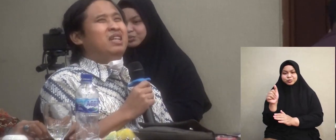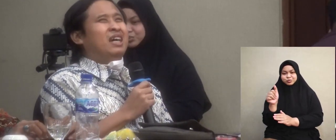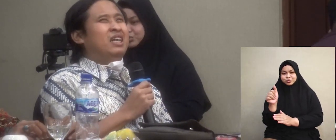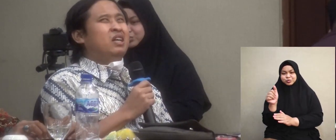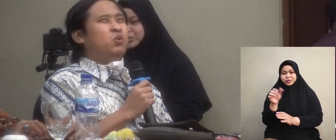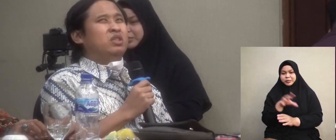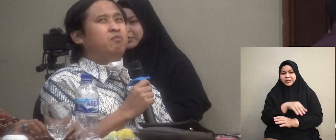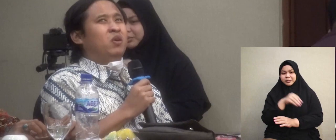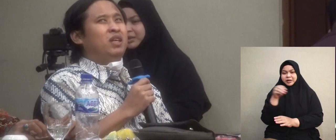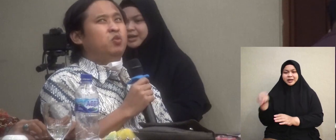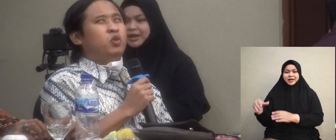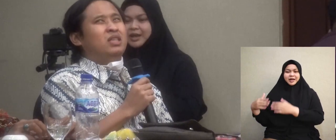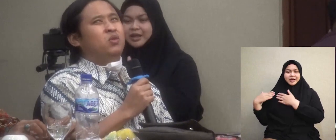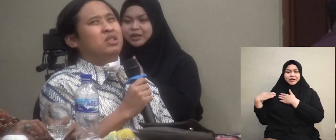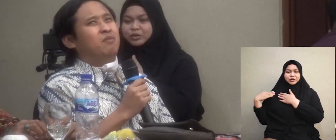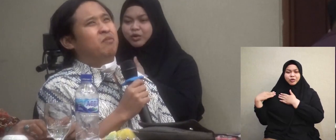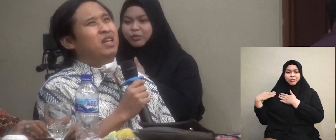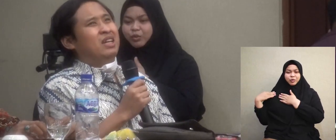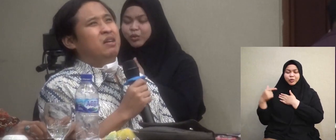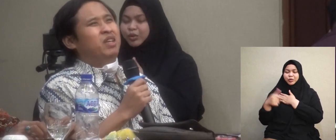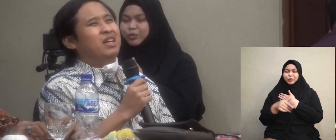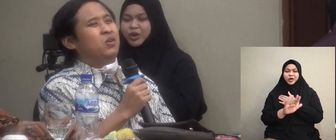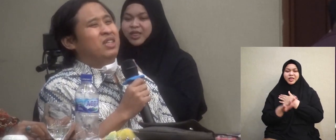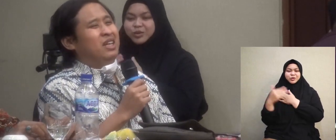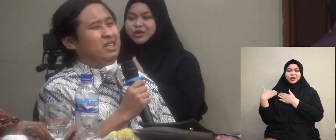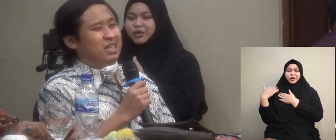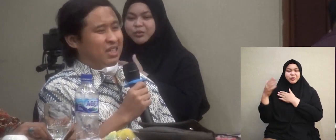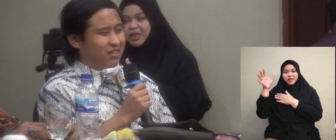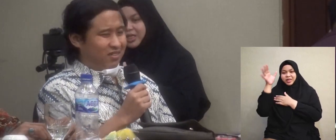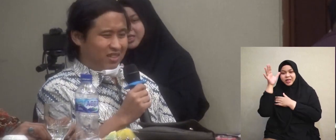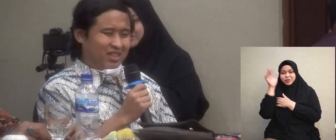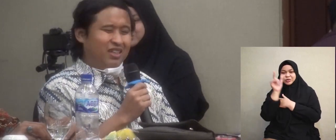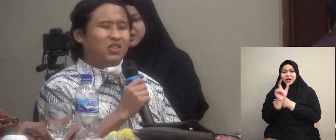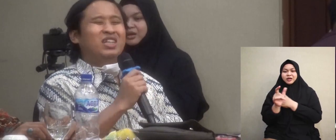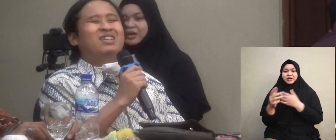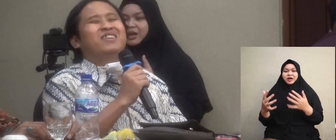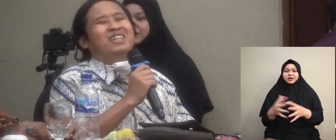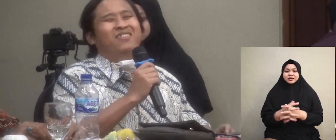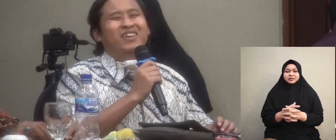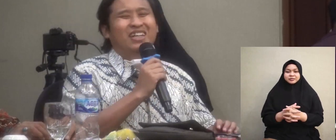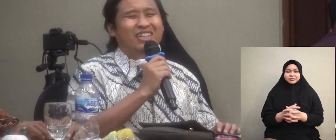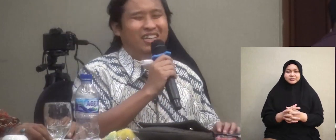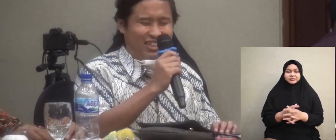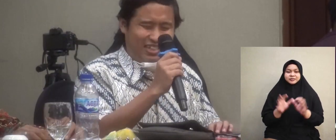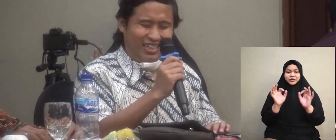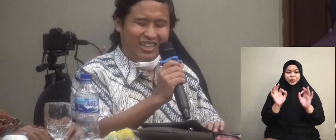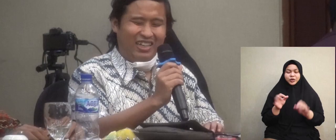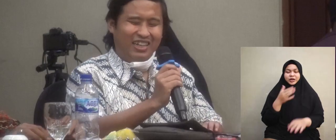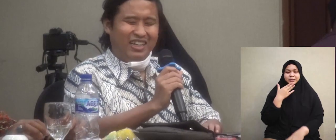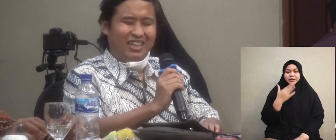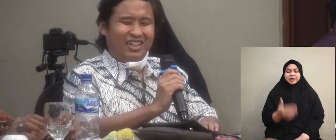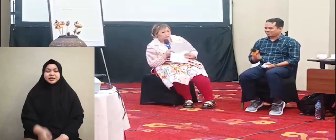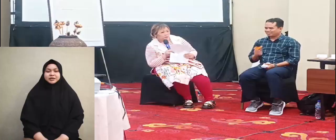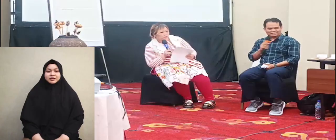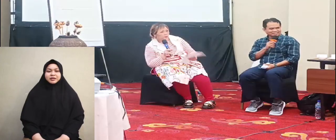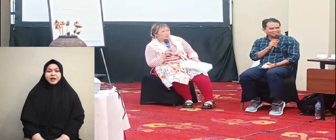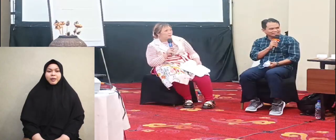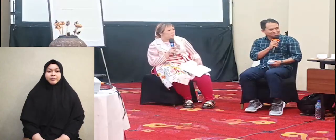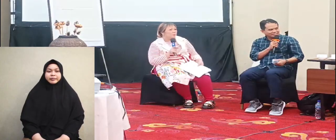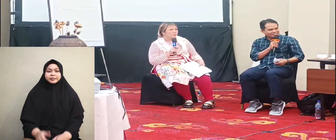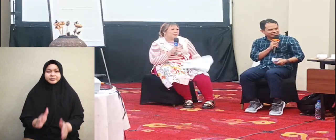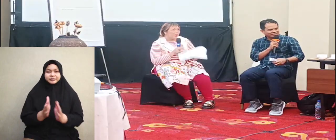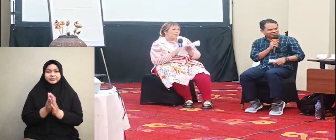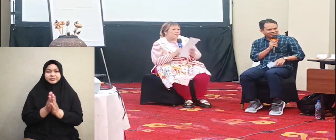memindahkan tanggung jawab bahwa itu bukan tanggung jawab Kami karena kami nggak tahu caranya gitu Itu saja Pak terima kasih terima kasih Mas